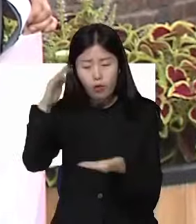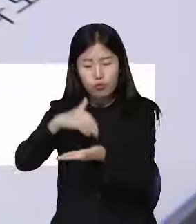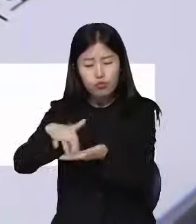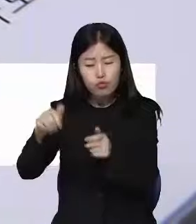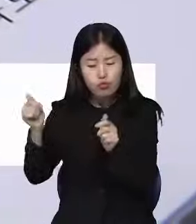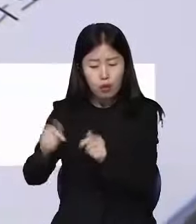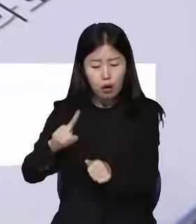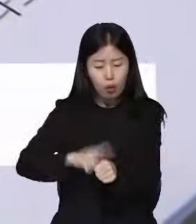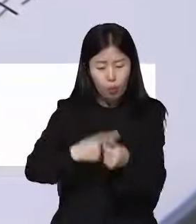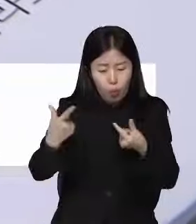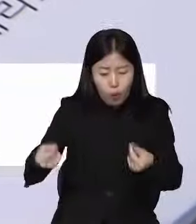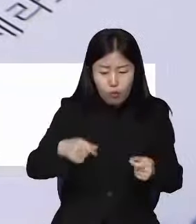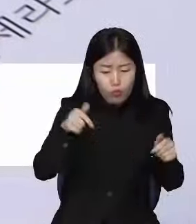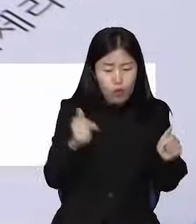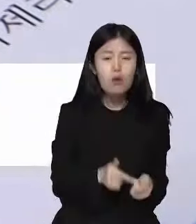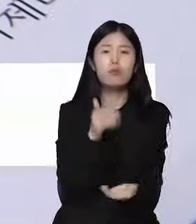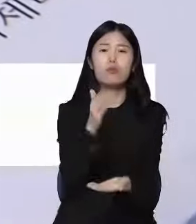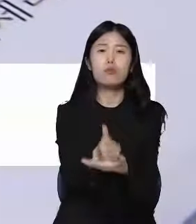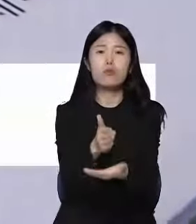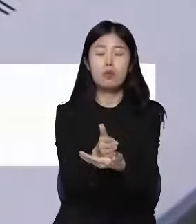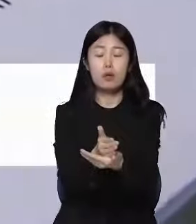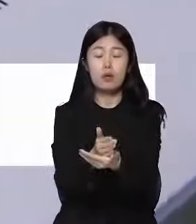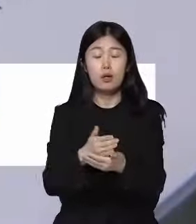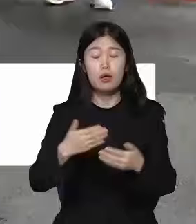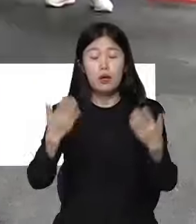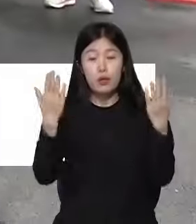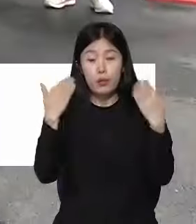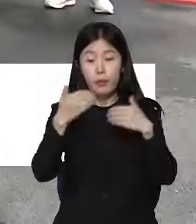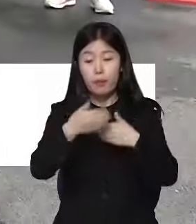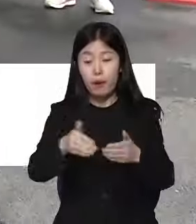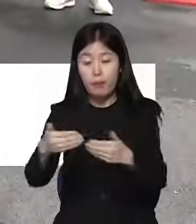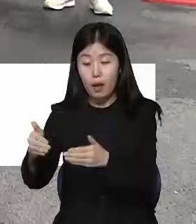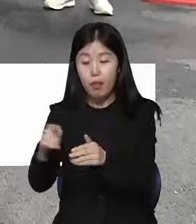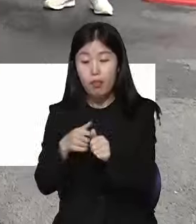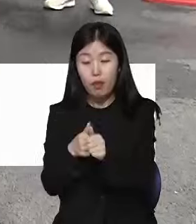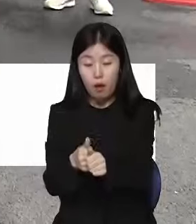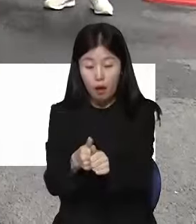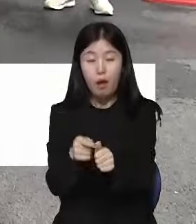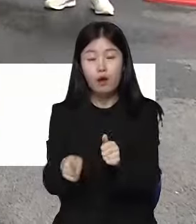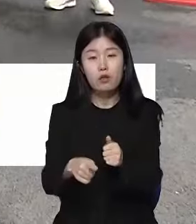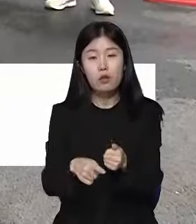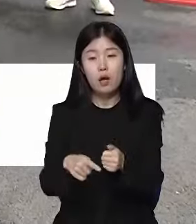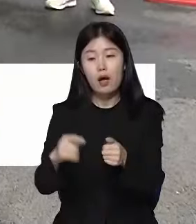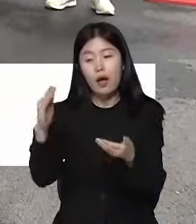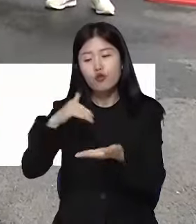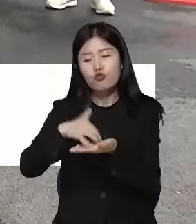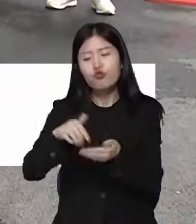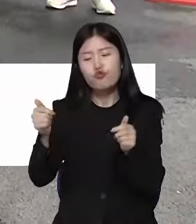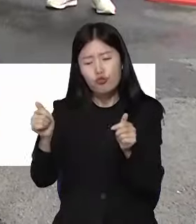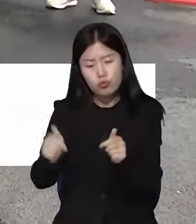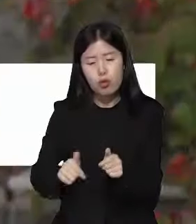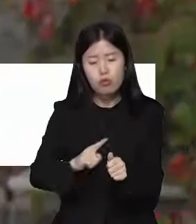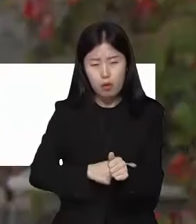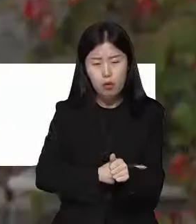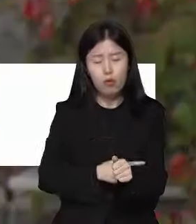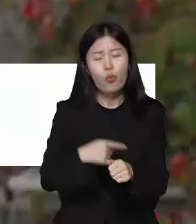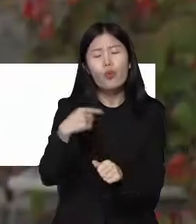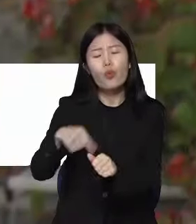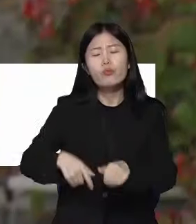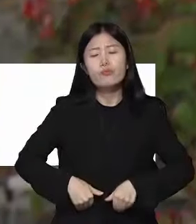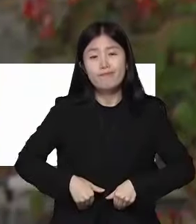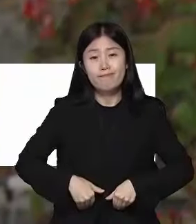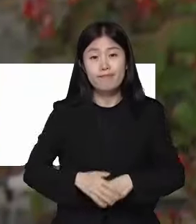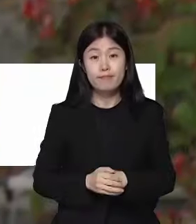정원을 줄이는 것이 아니라 학급당 학생 수를 낮추면서 교육의 질을 확보해야 한다고 강조했습니다. 광주시